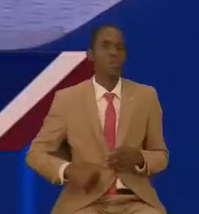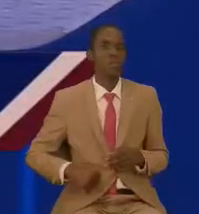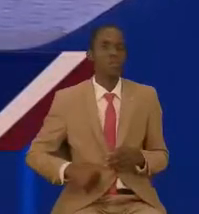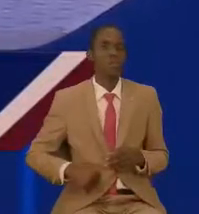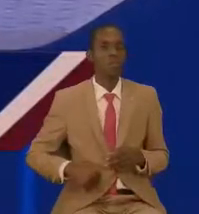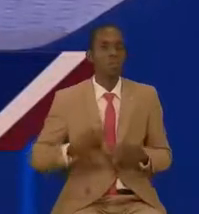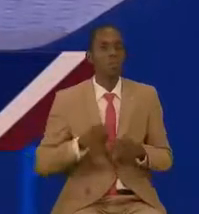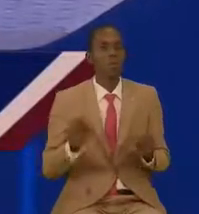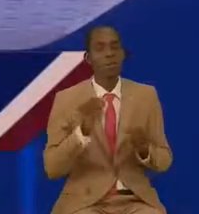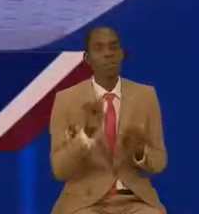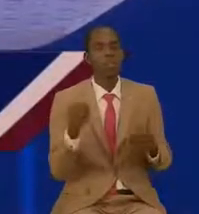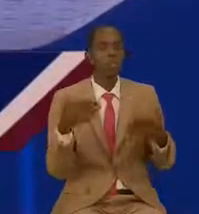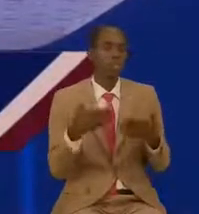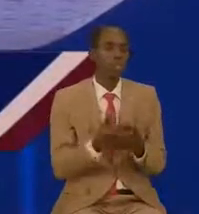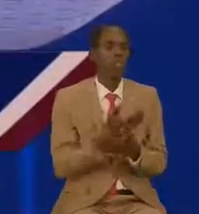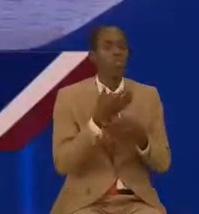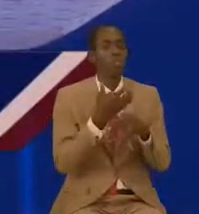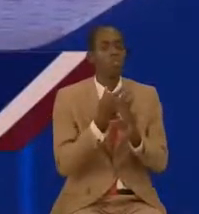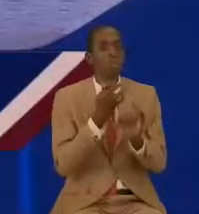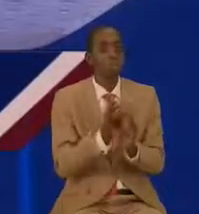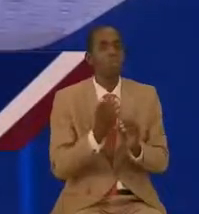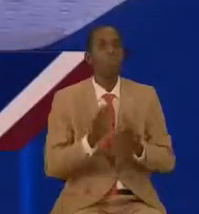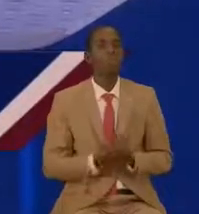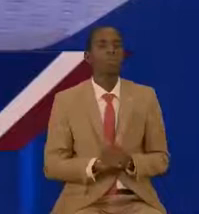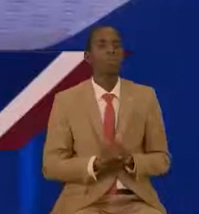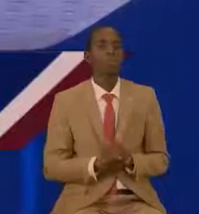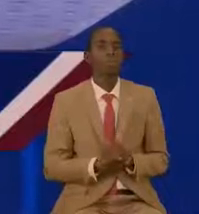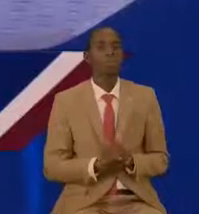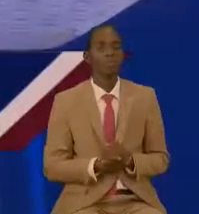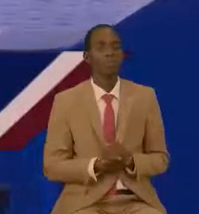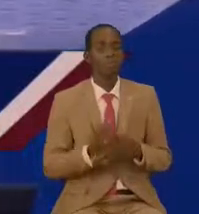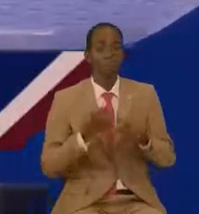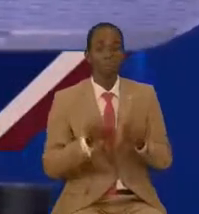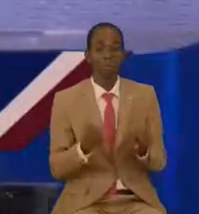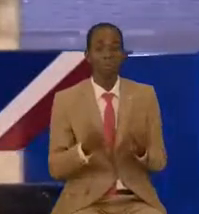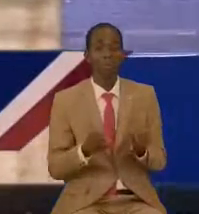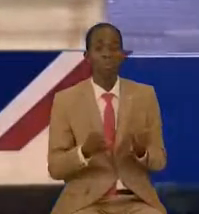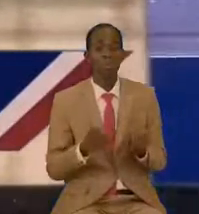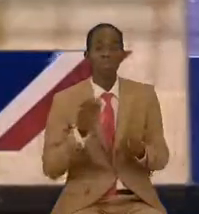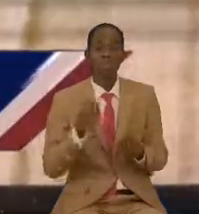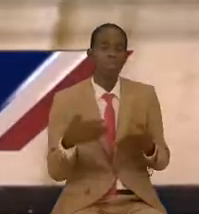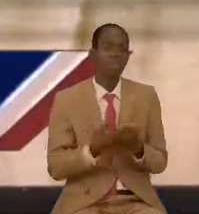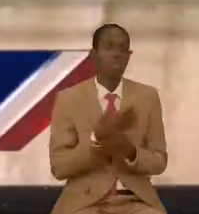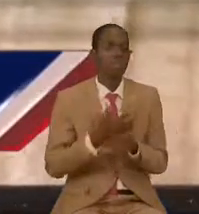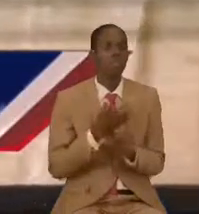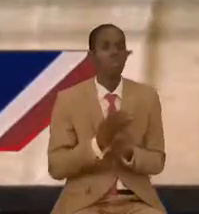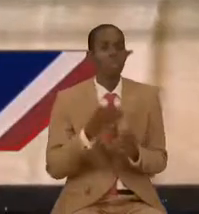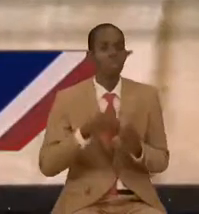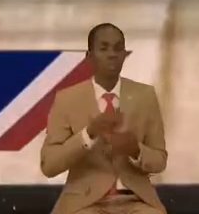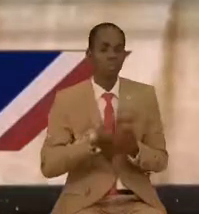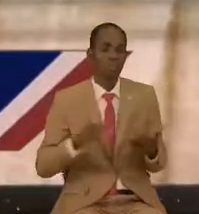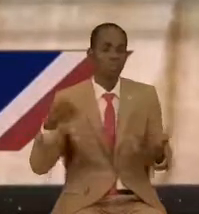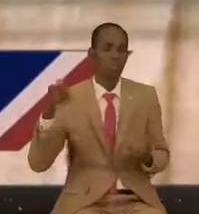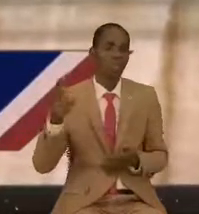chose, c'est d'être une nouvelle créature. C'est d'être une nouvelle créature.